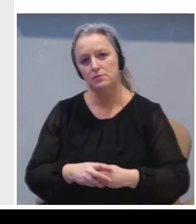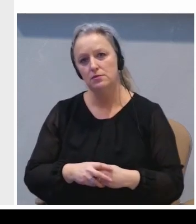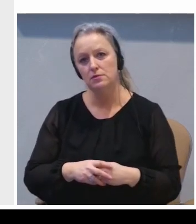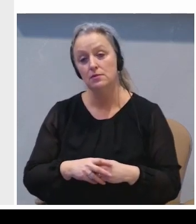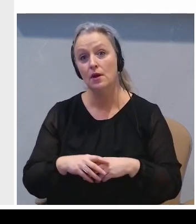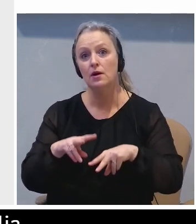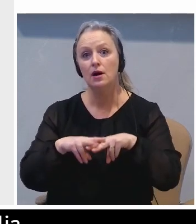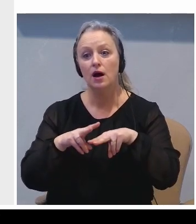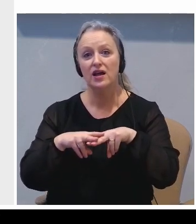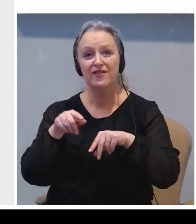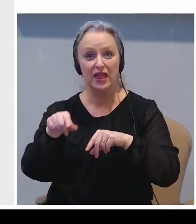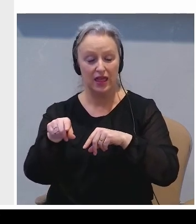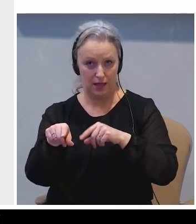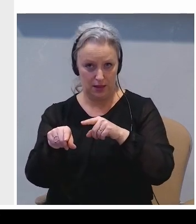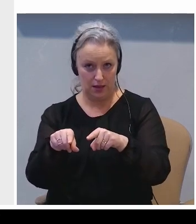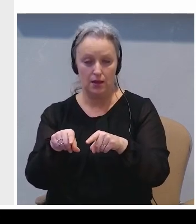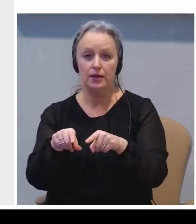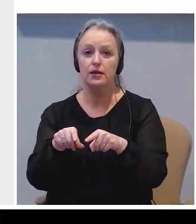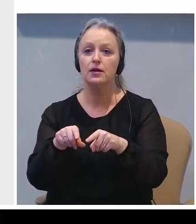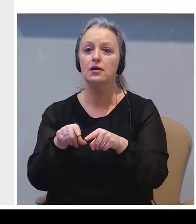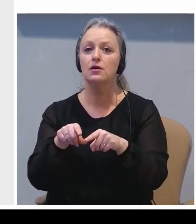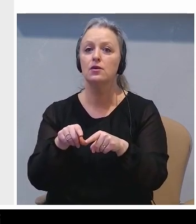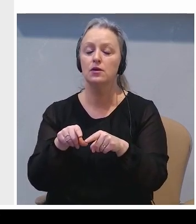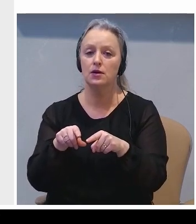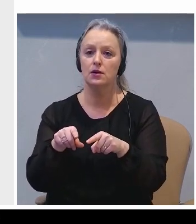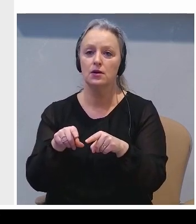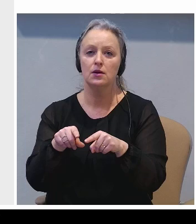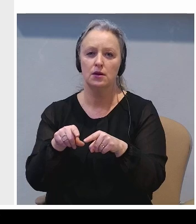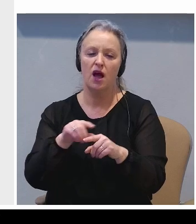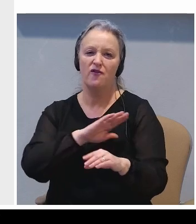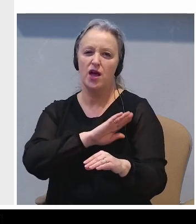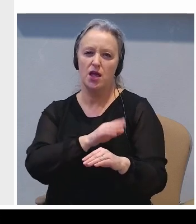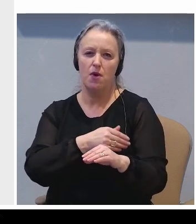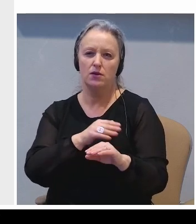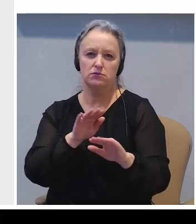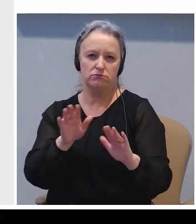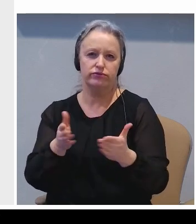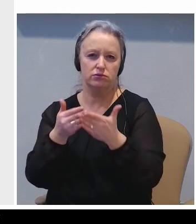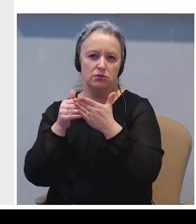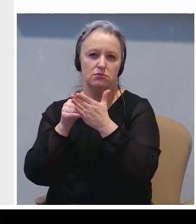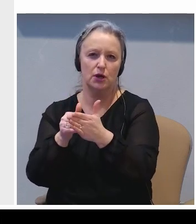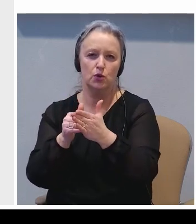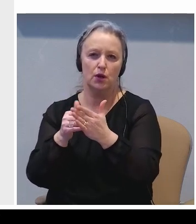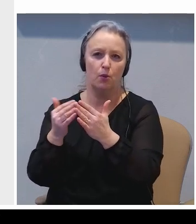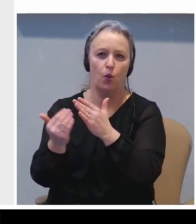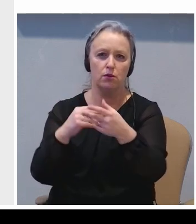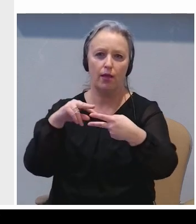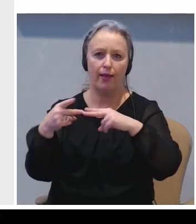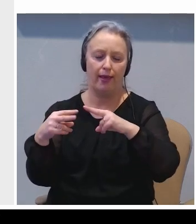HIV puhul on võimas promootor, mis mõjutab uute geenide ekspressiooni.